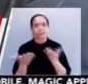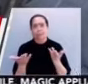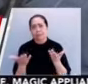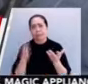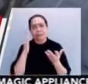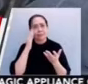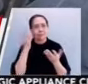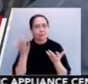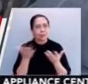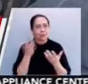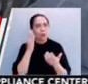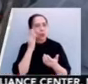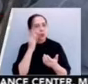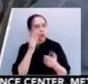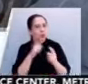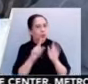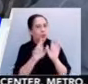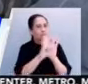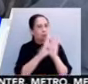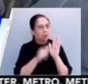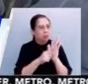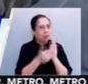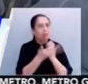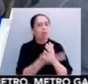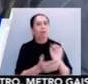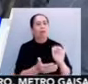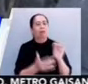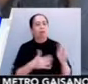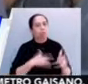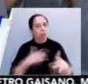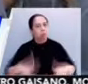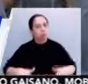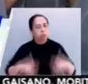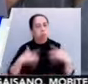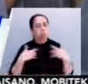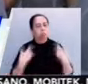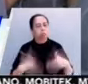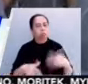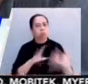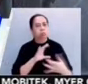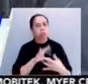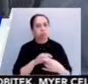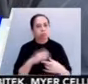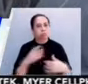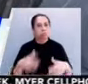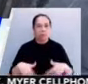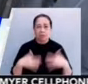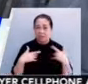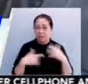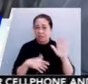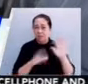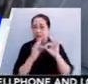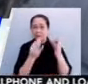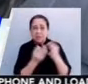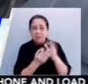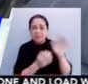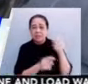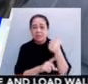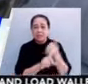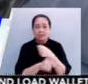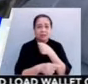nalalaman namin yung mga backstory ng buhay nila. Alam mo yun, buhay ng pamilya nila, mga ganun ba.